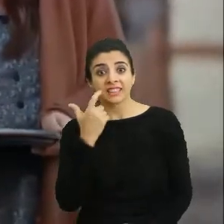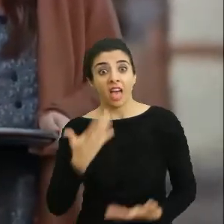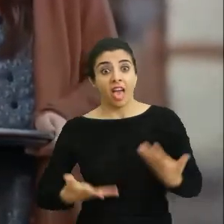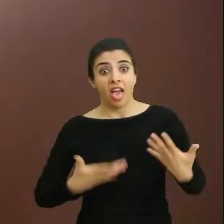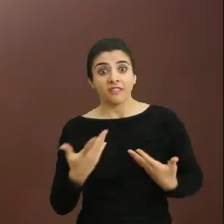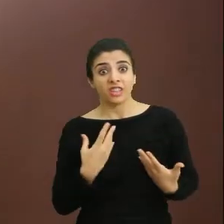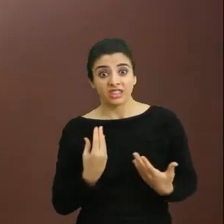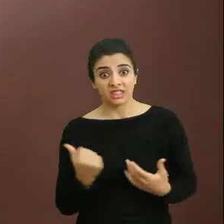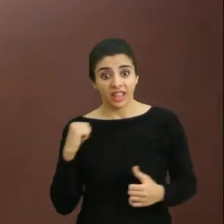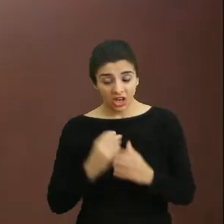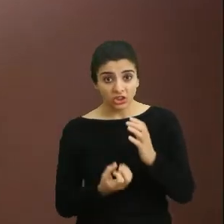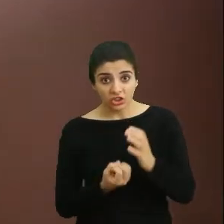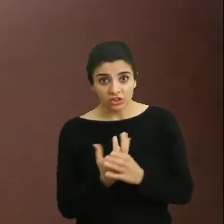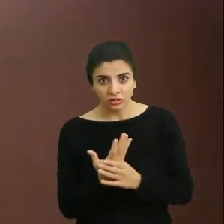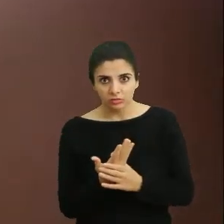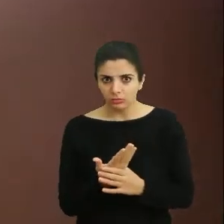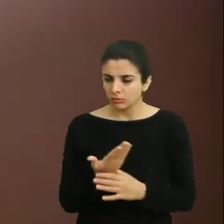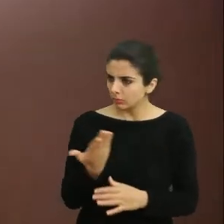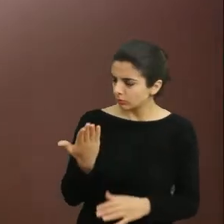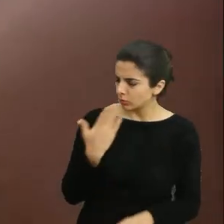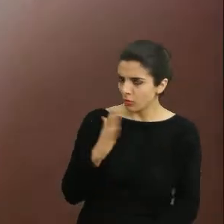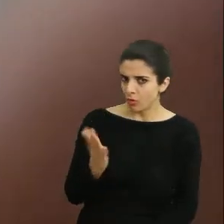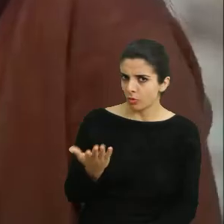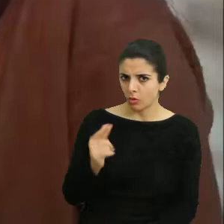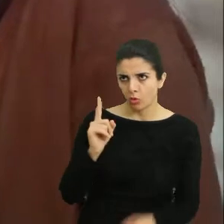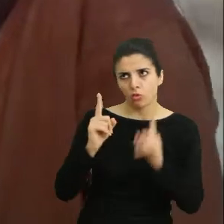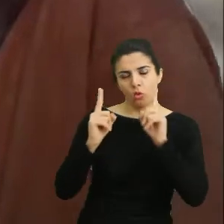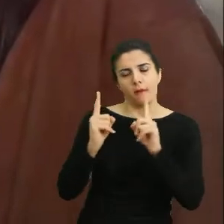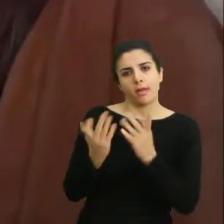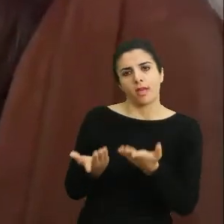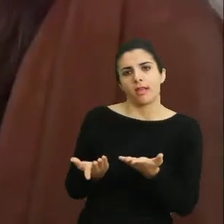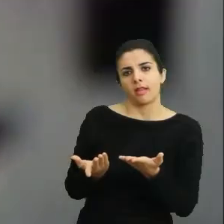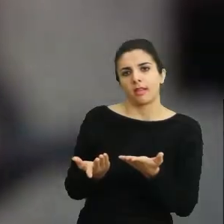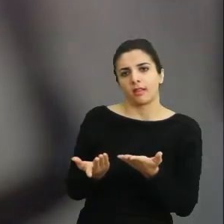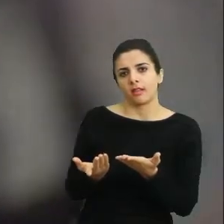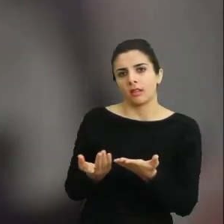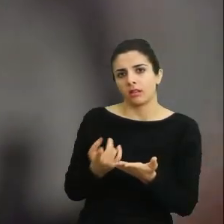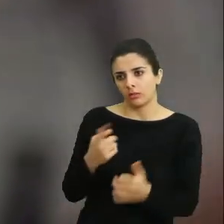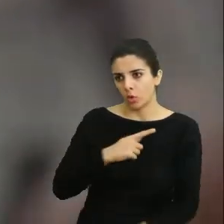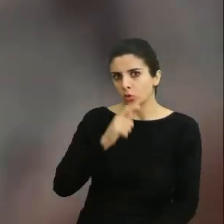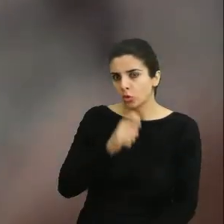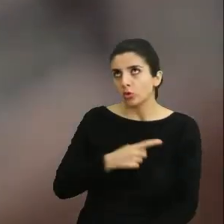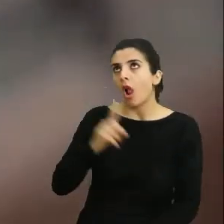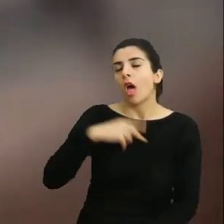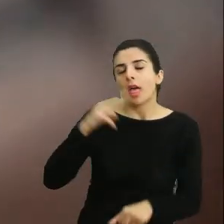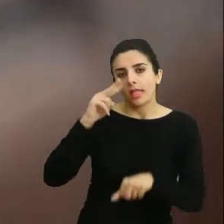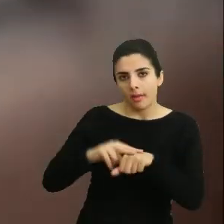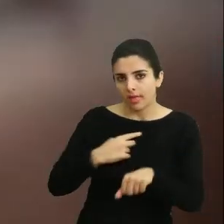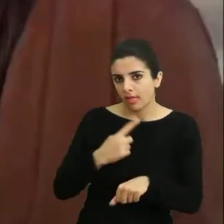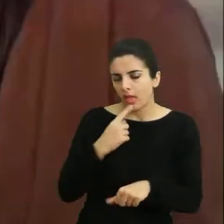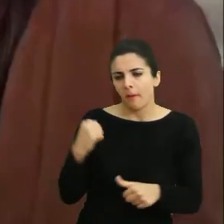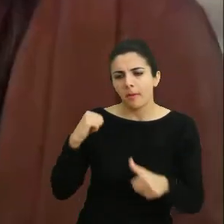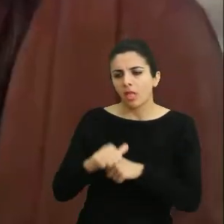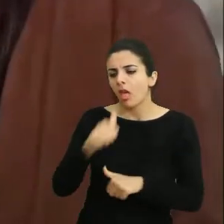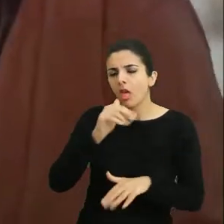depreşti yoksa? Yok Emine'm. Tövbeler olsun. Sana sözüm Allah'a yeminim var. Bir daha koymam o